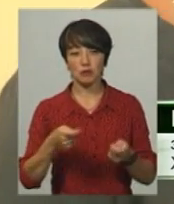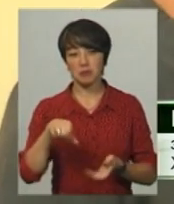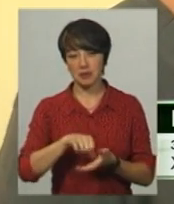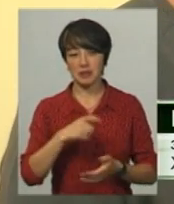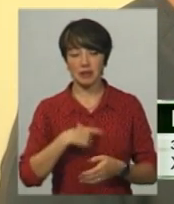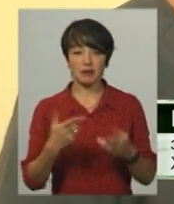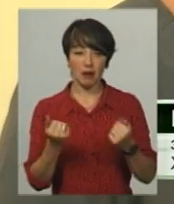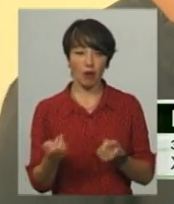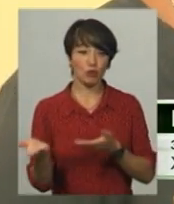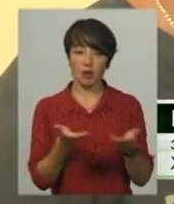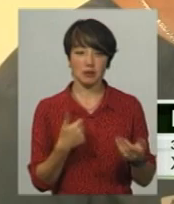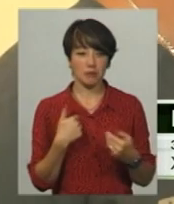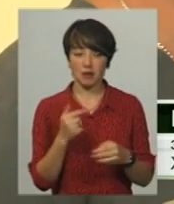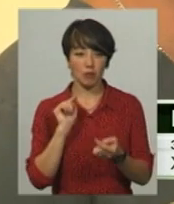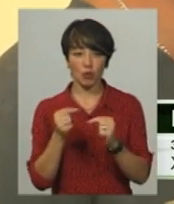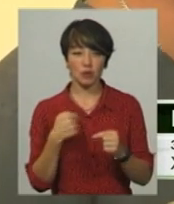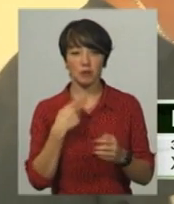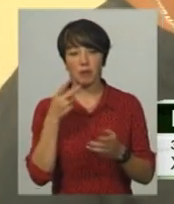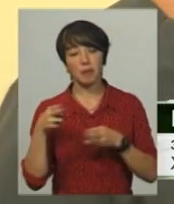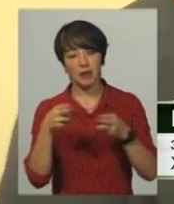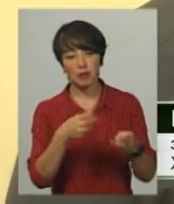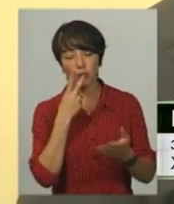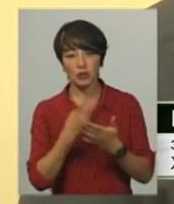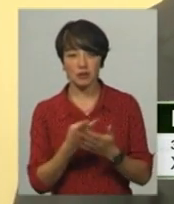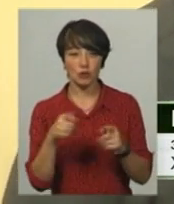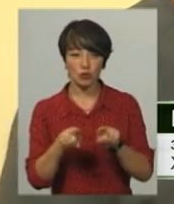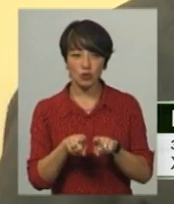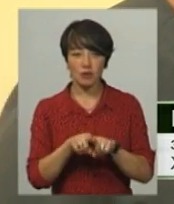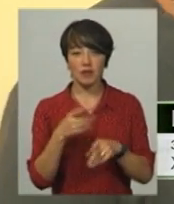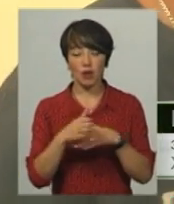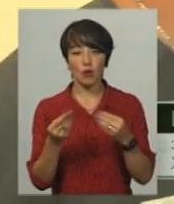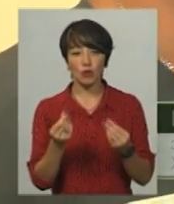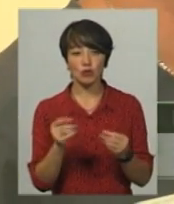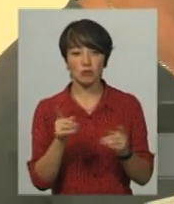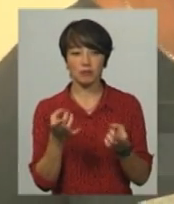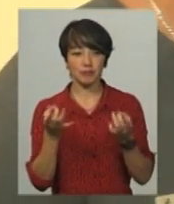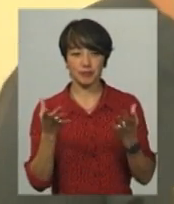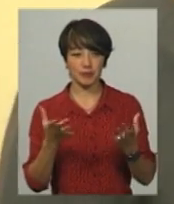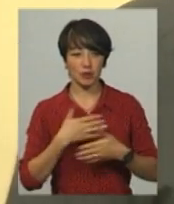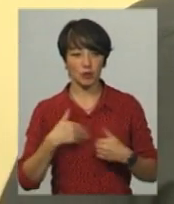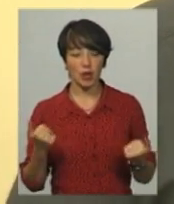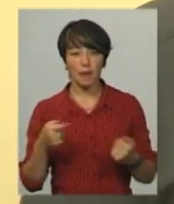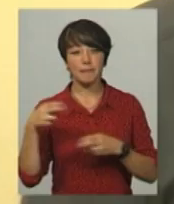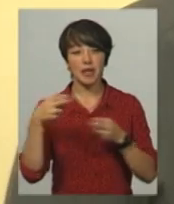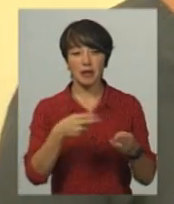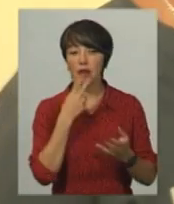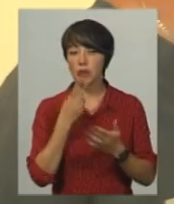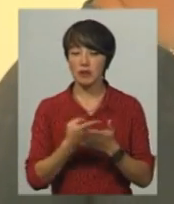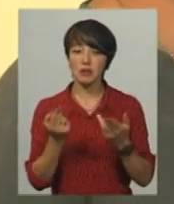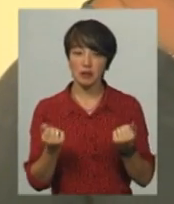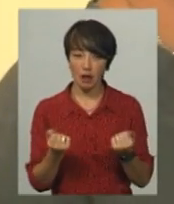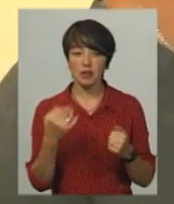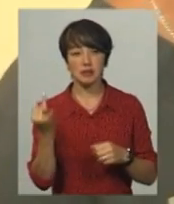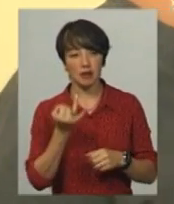Сказав, да, будь ласка, ми не проти. Ми заїдемо до вас, подивимося. Ну, знаєте, вони ж теж виділяють гроші, вони хочуть, щоб вони не пішли в пустоту. Приїхали, подивилися, да,